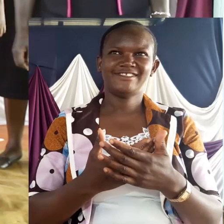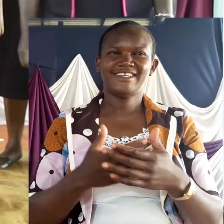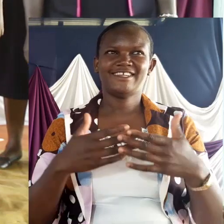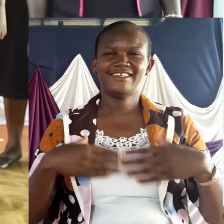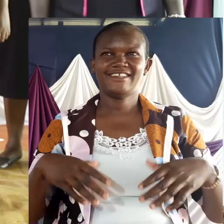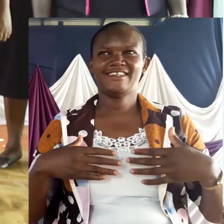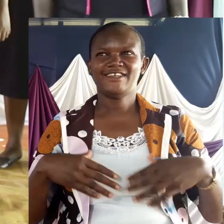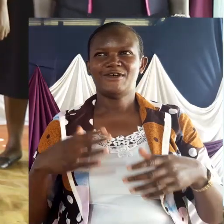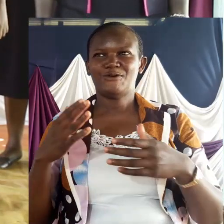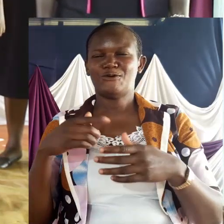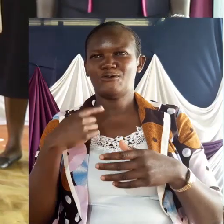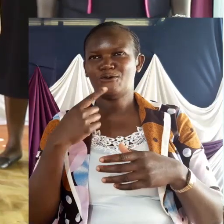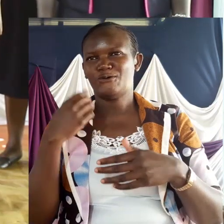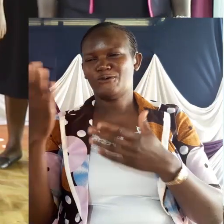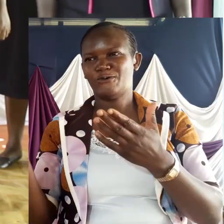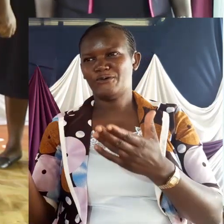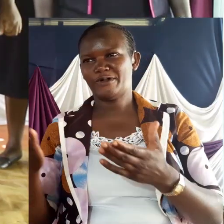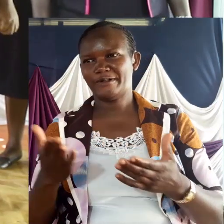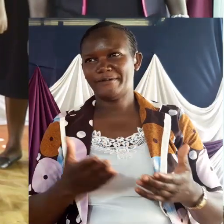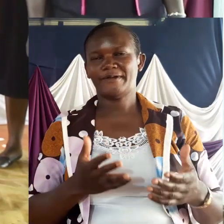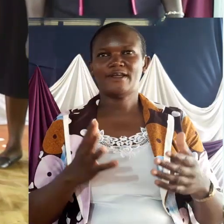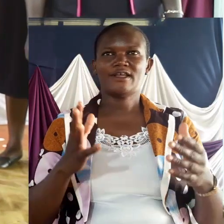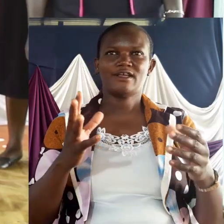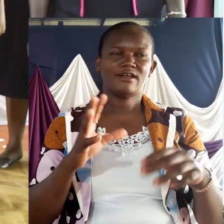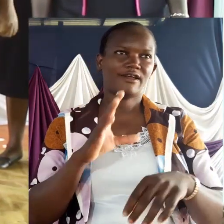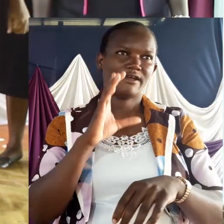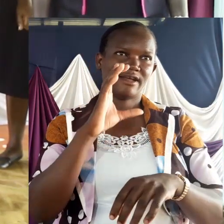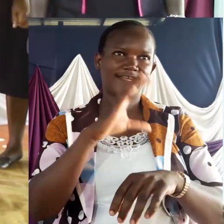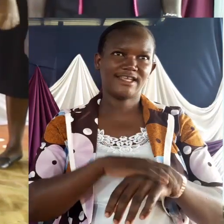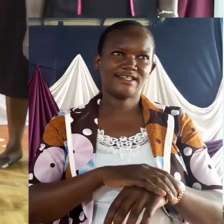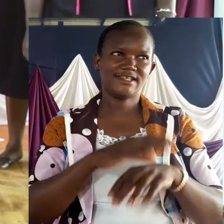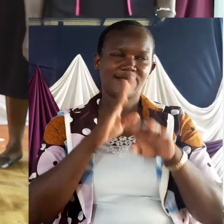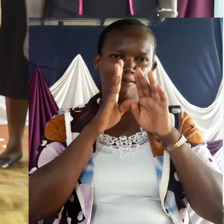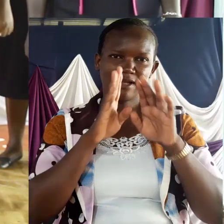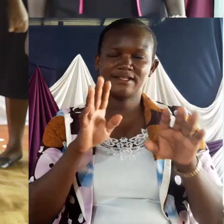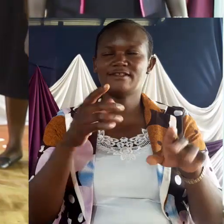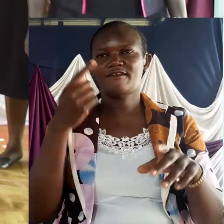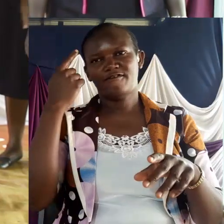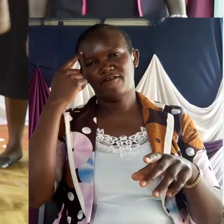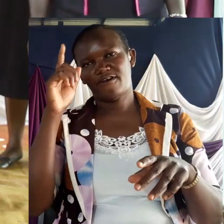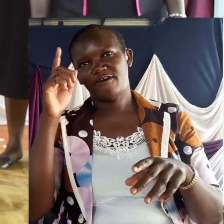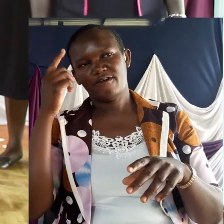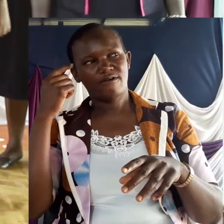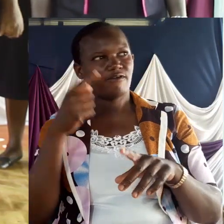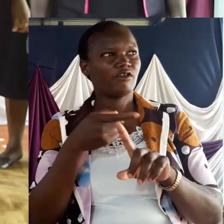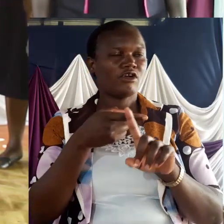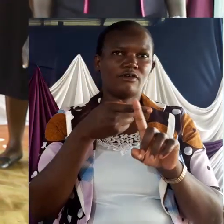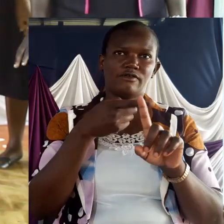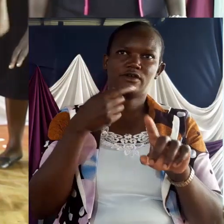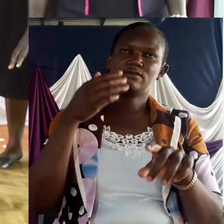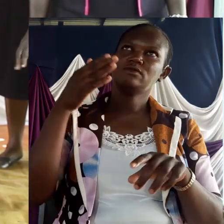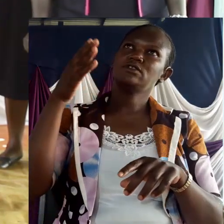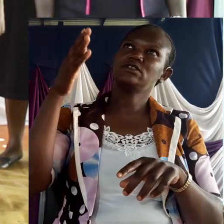Karibisha neno hili, walipokea baraka za Mungu. Nawe ukilipokea neno hili,